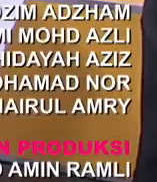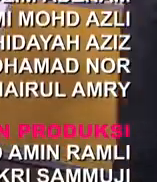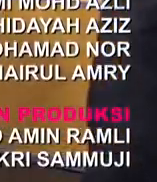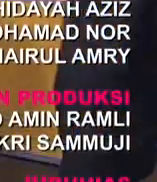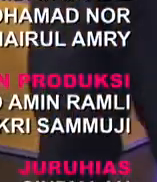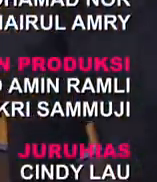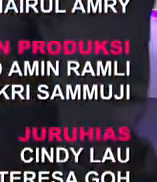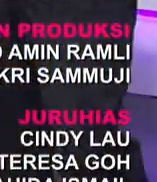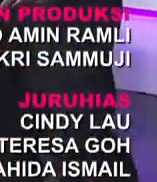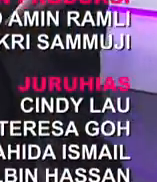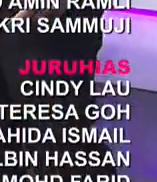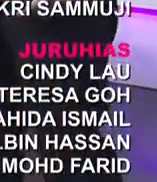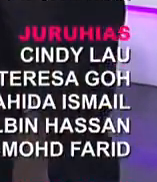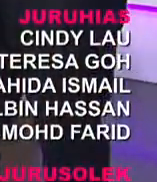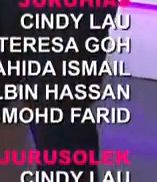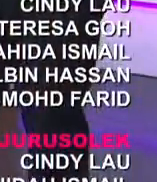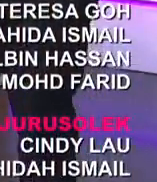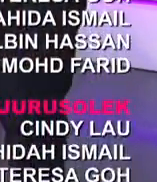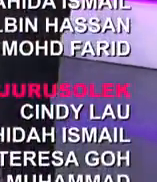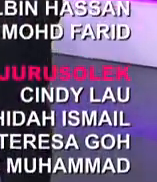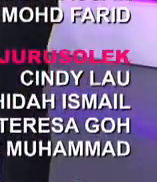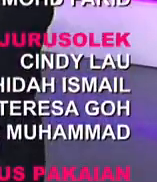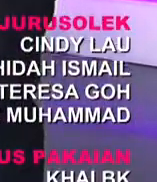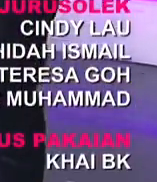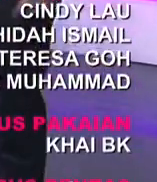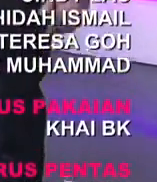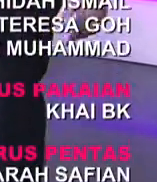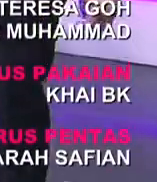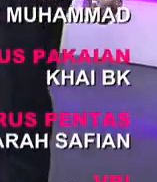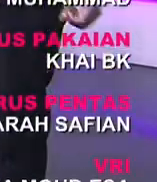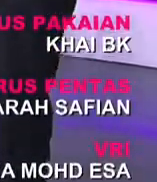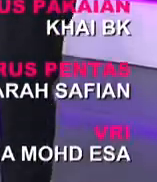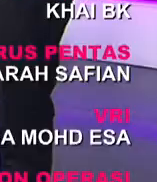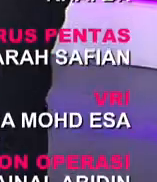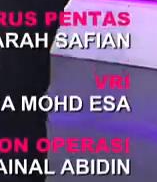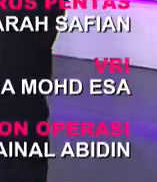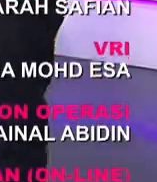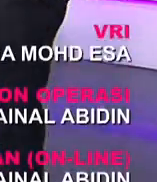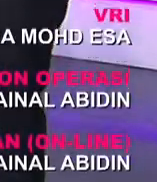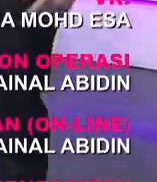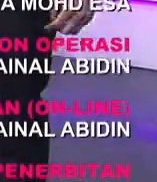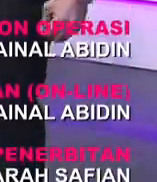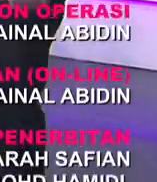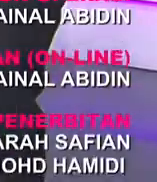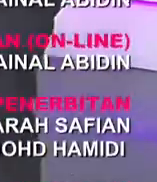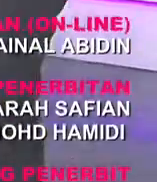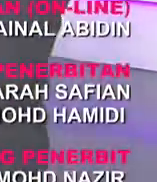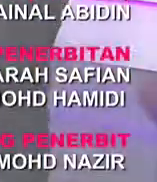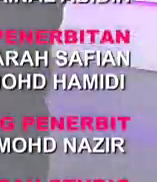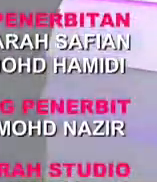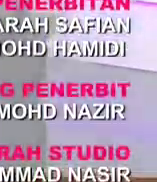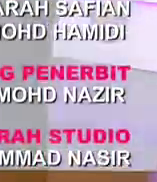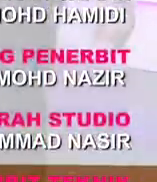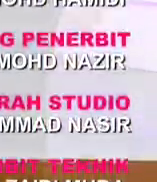sistem rangka manusia berbagai fungsinya melindungi otak